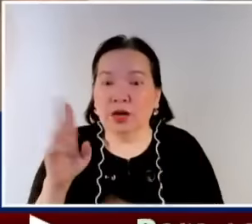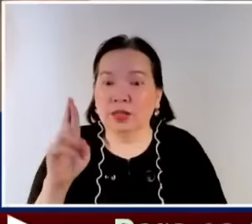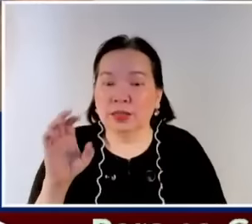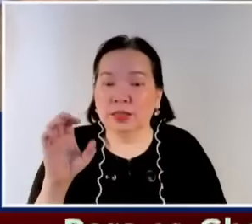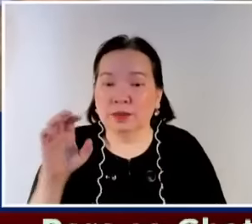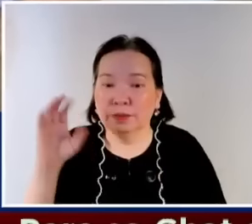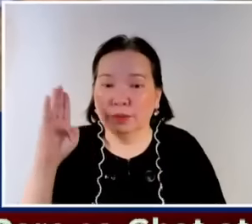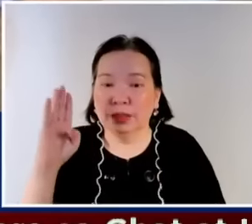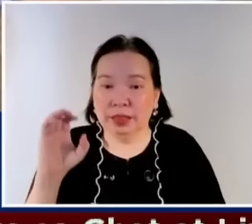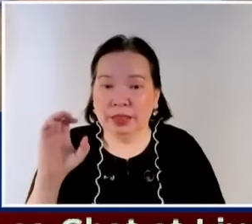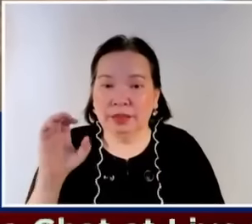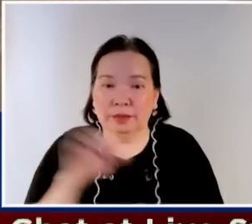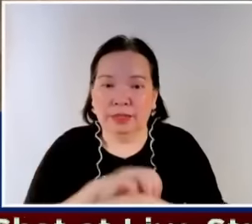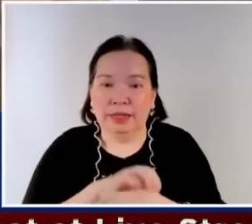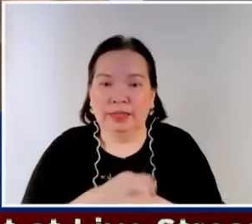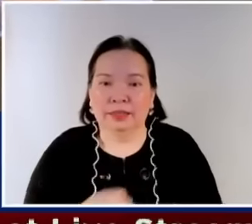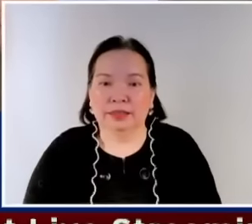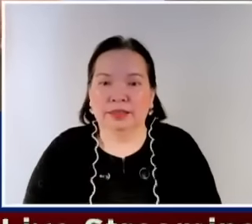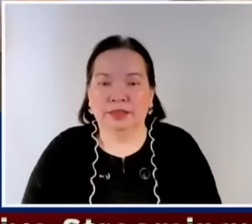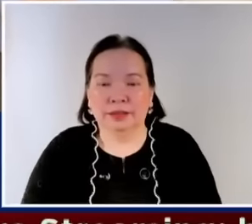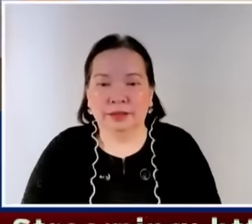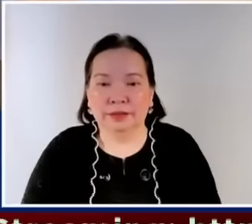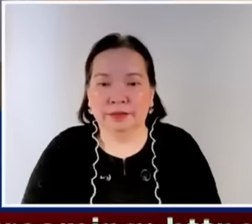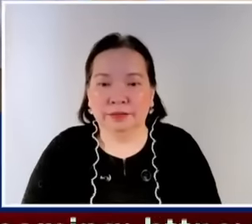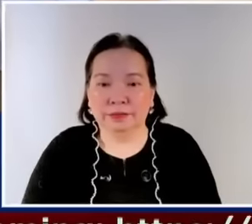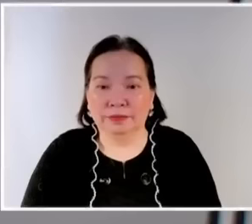Ganiel Krishnan, ABS-CBN News.